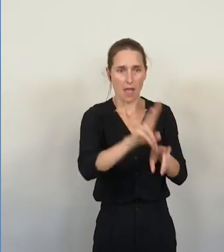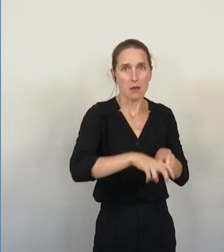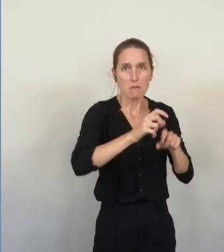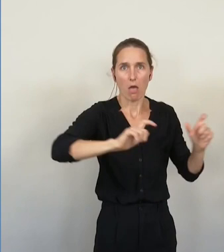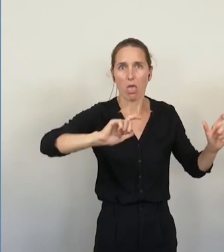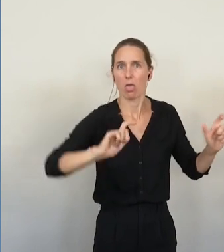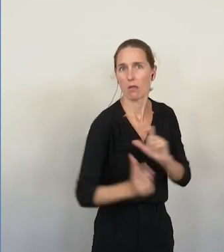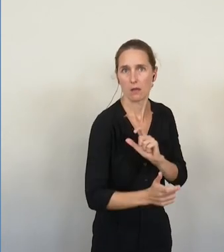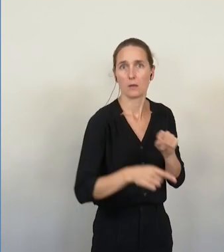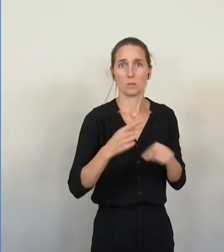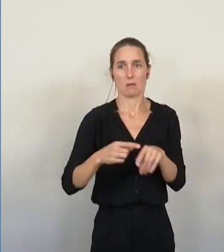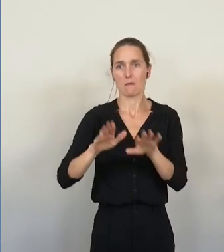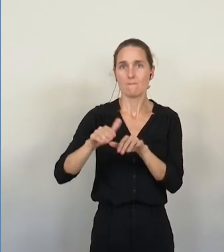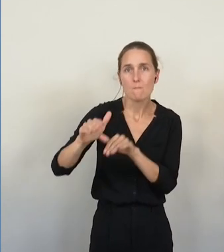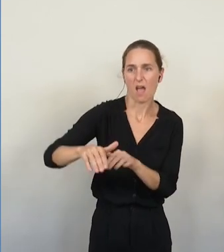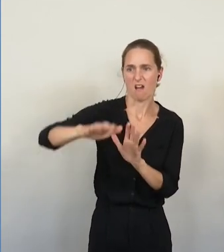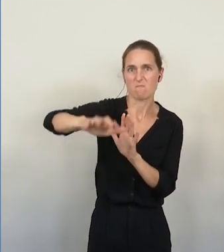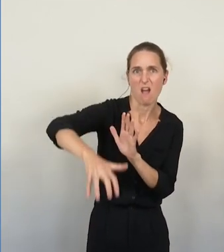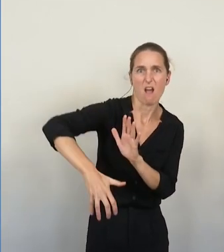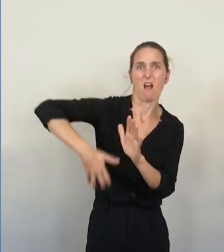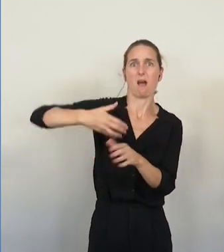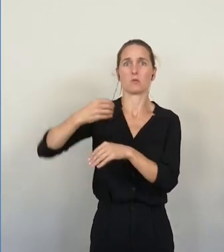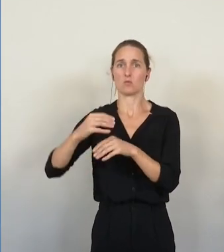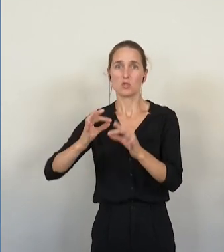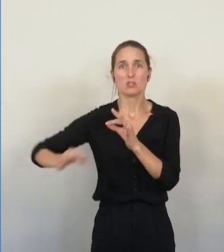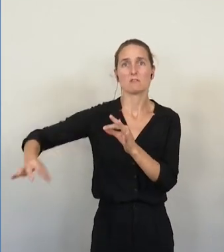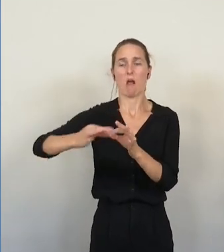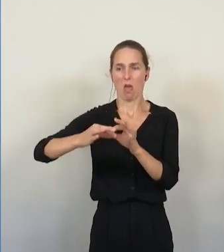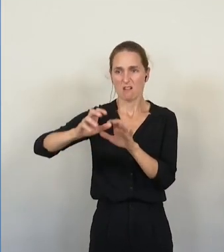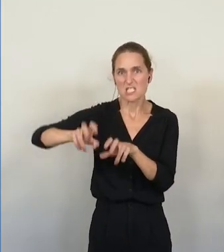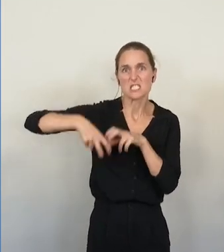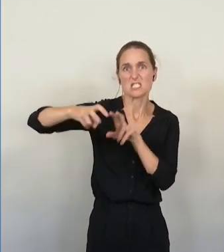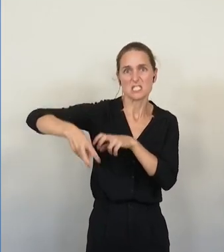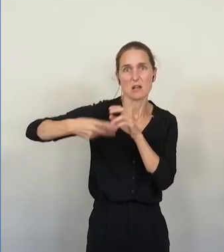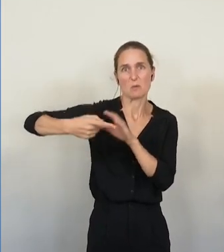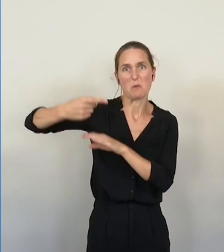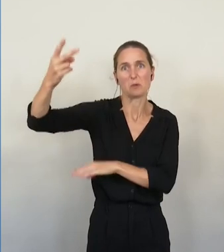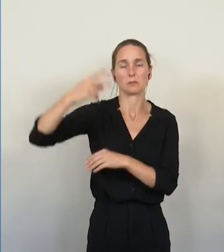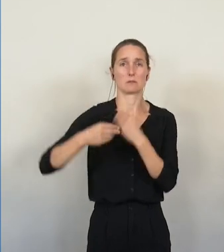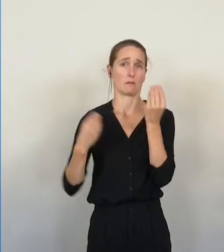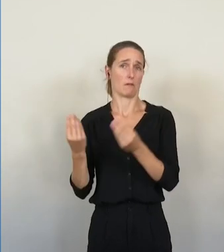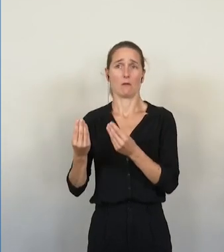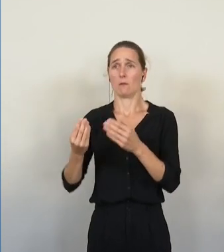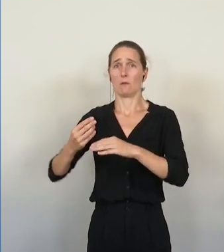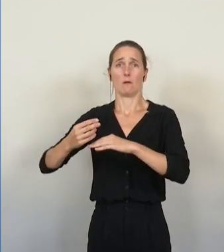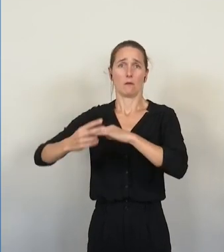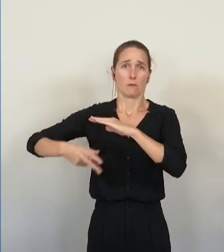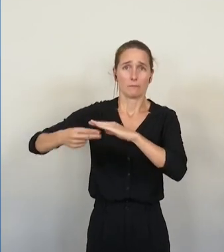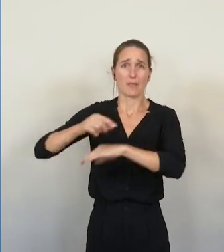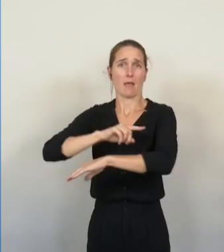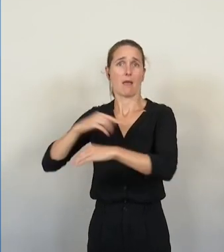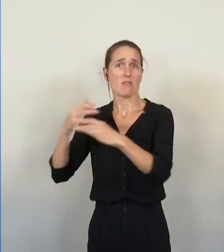sol et des mers les tensions géopolitiques la volatilité des prix sur l'énergie les matières premières sur les marchés internationaux